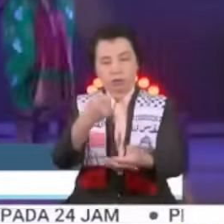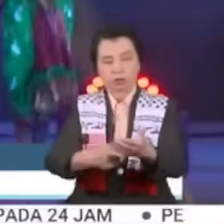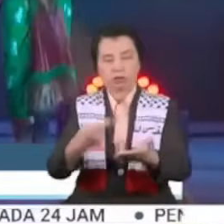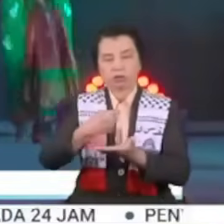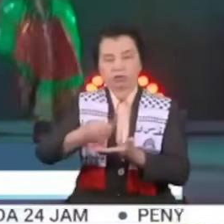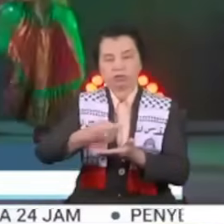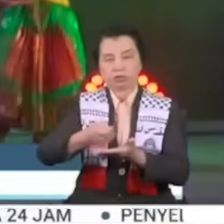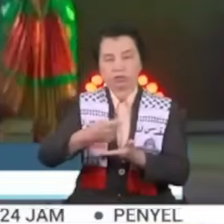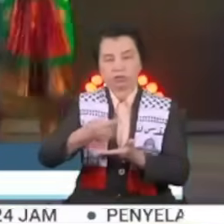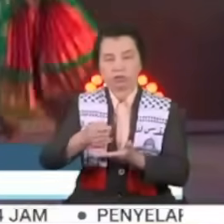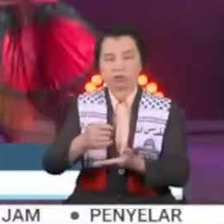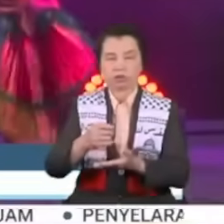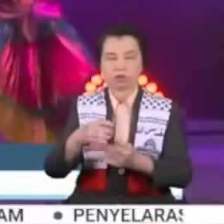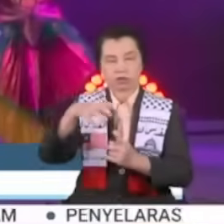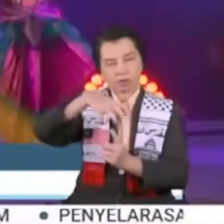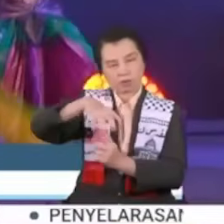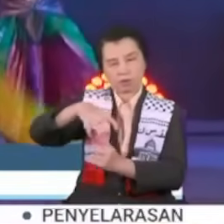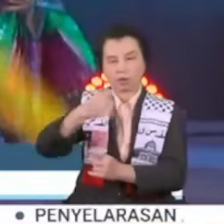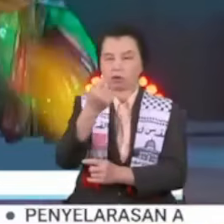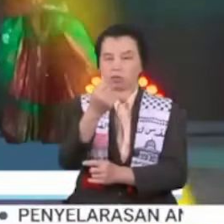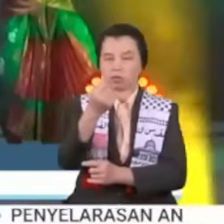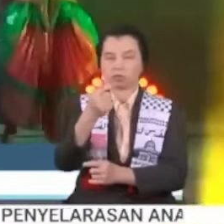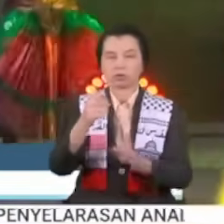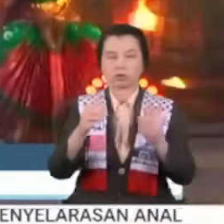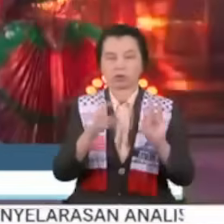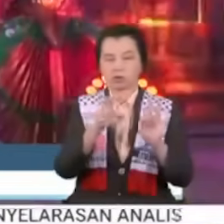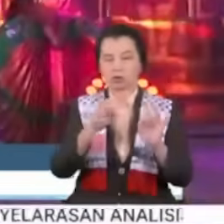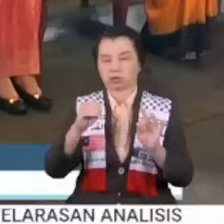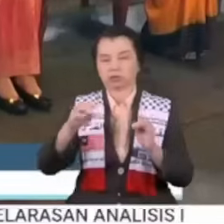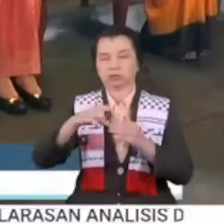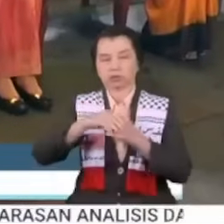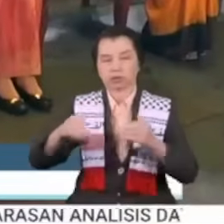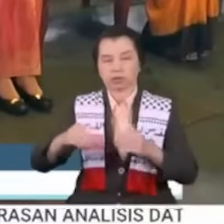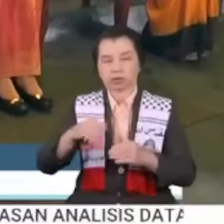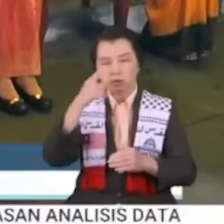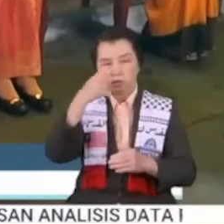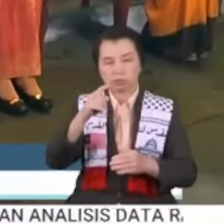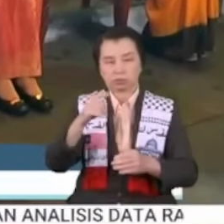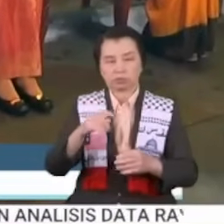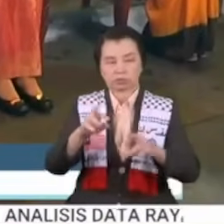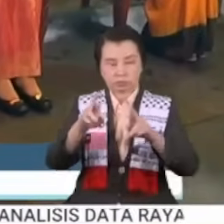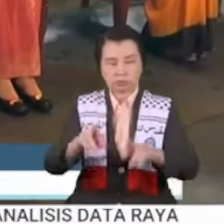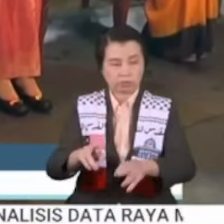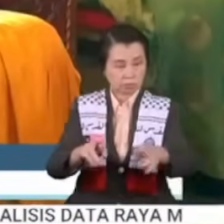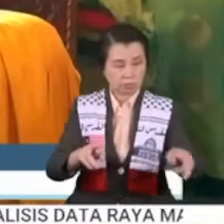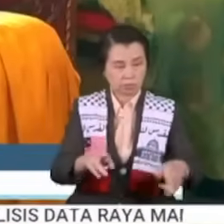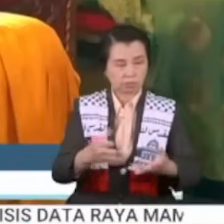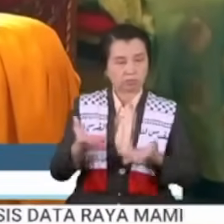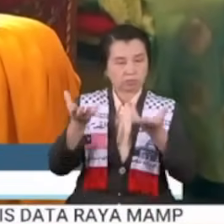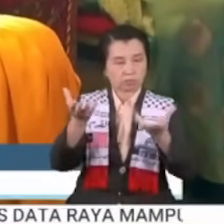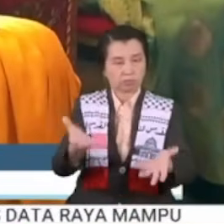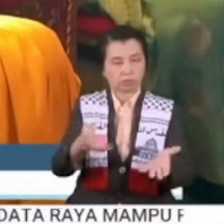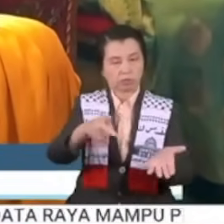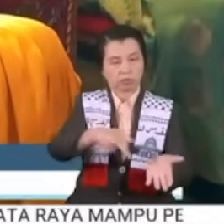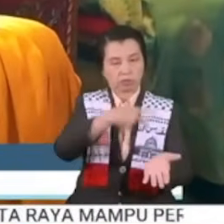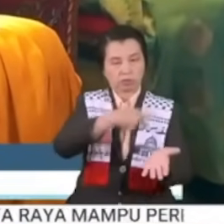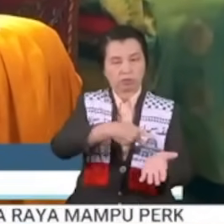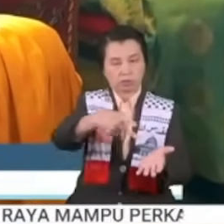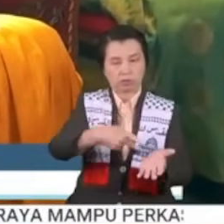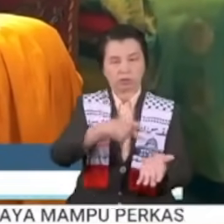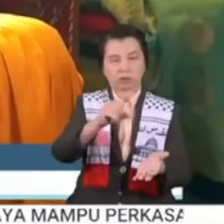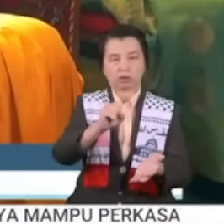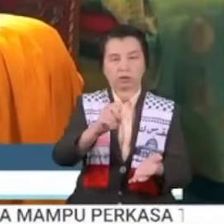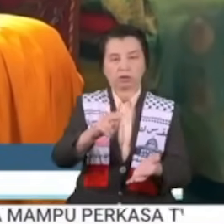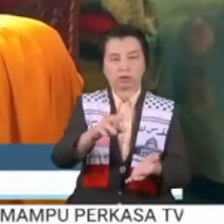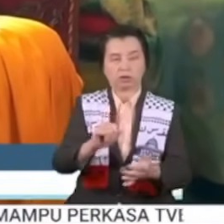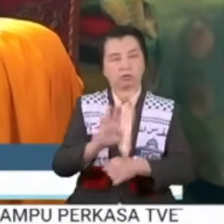sewaan gerai berpatutan iaitu hanya r800 buat pengunjung mereka disajikan persembahan kesenian